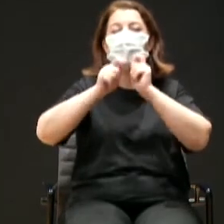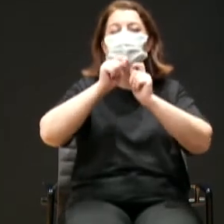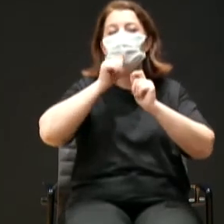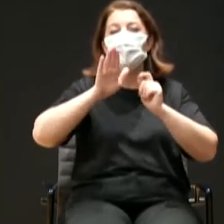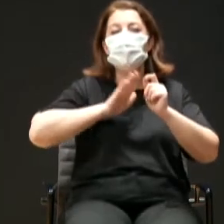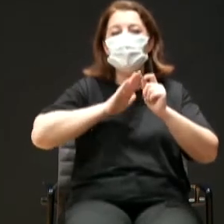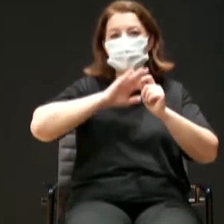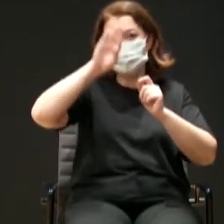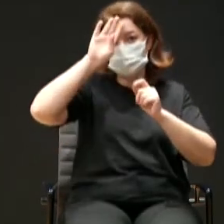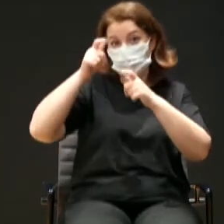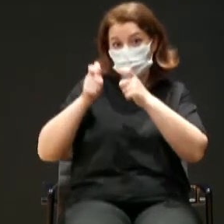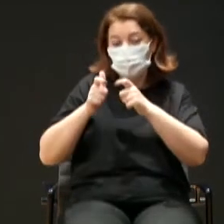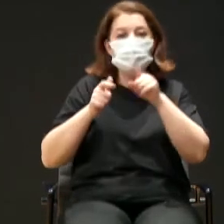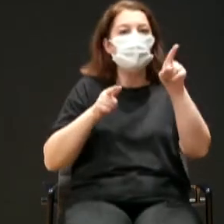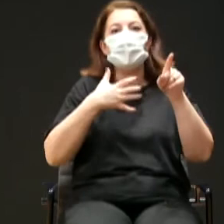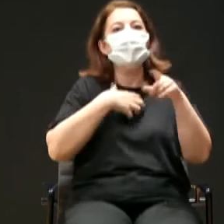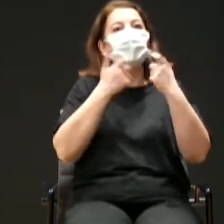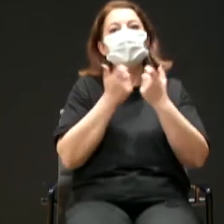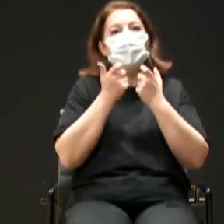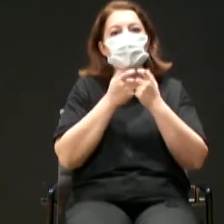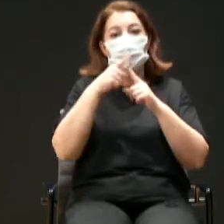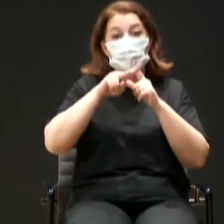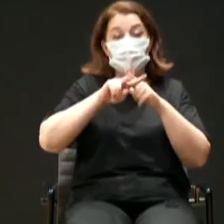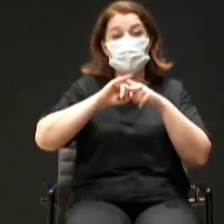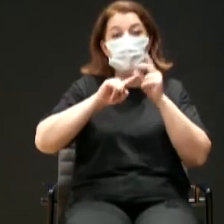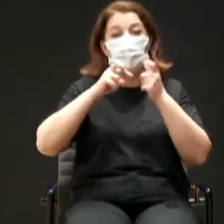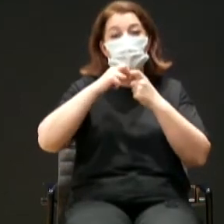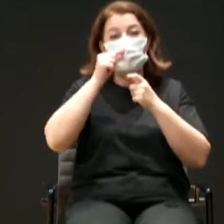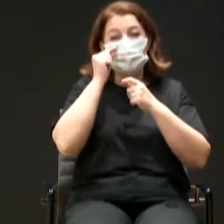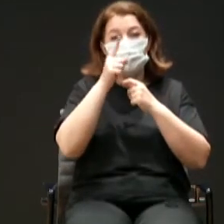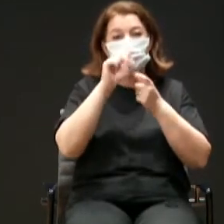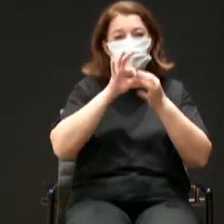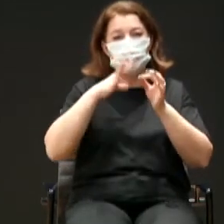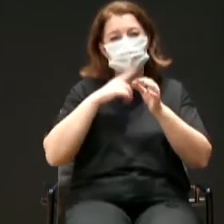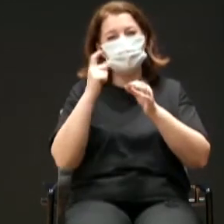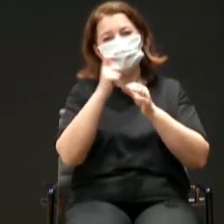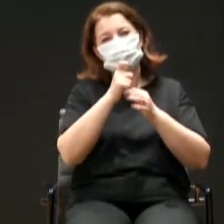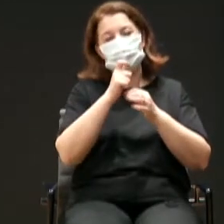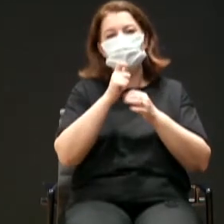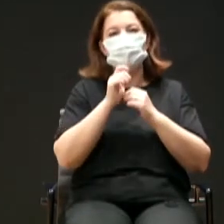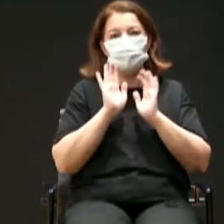Şimdi Tahir Bey'in bir cümlesi var. Ona bir cevap vermek istiyorum. Abi kusura bakma ne olur.